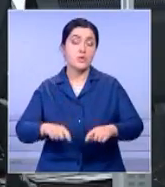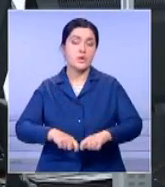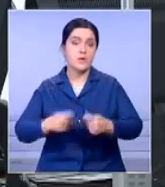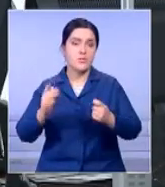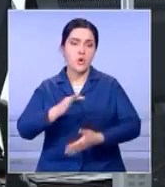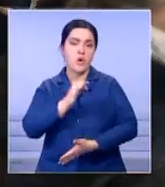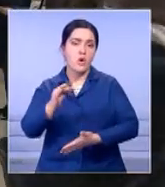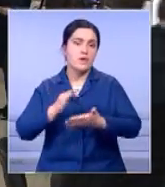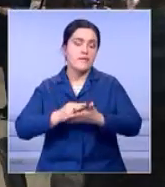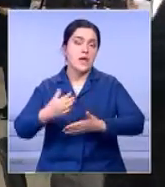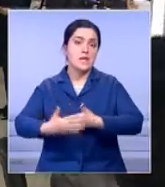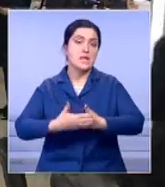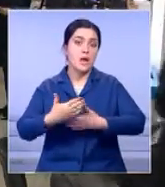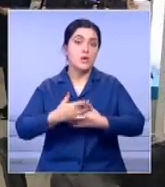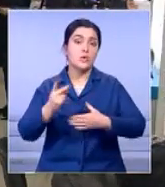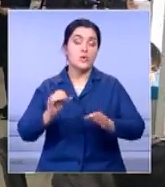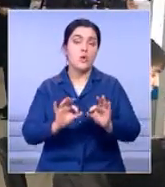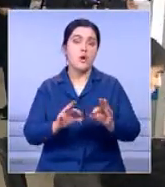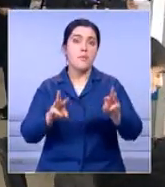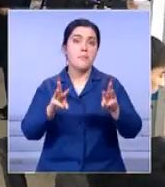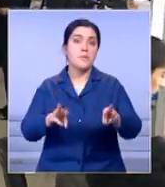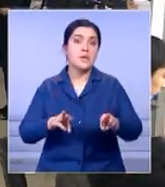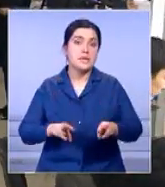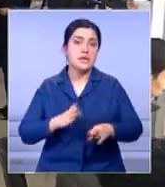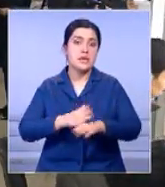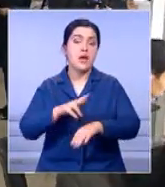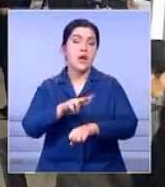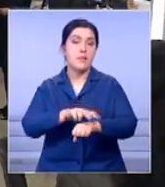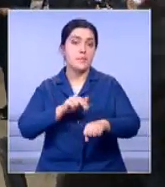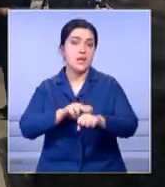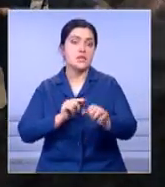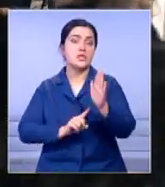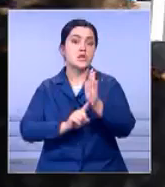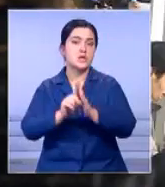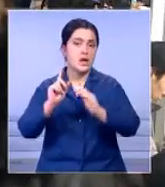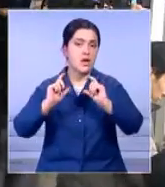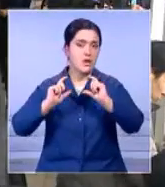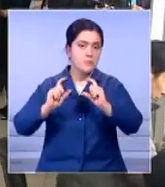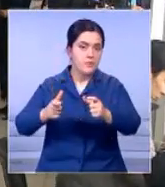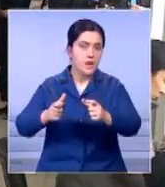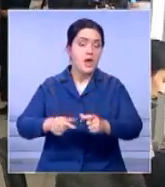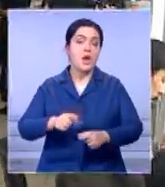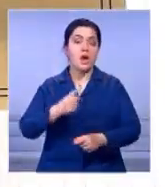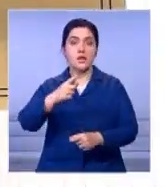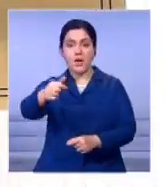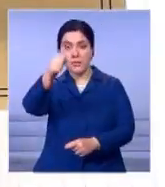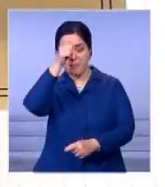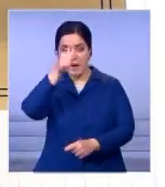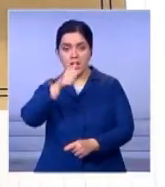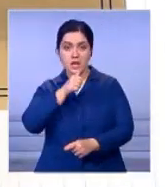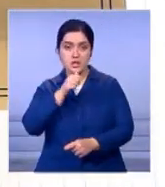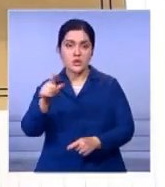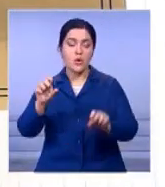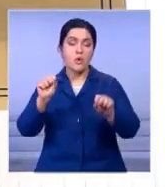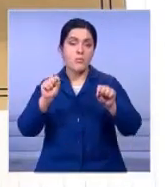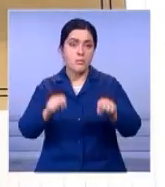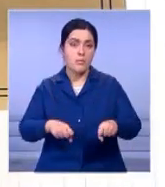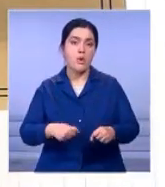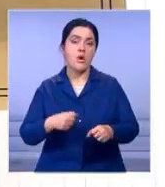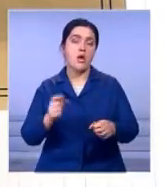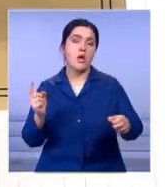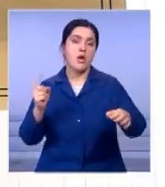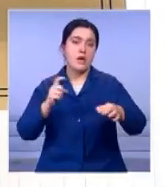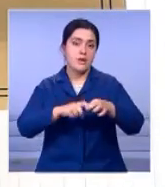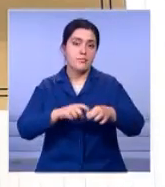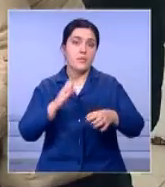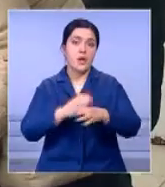административная ответственность. Но, как подчеркнул министр внутренних дел, сначала человек получает предупреждение, и в течение месяца у него есть возможность пройти